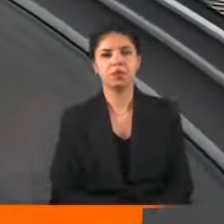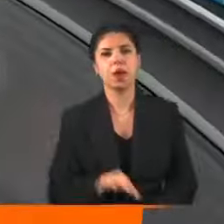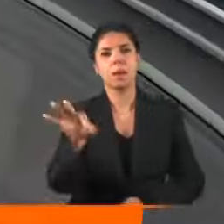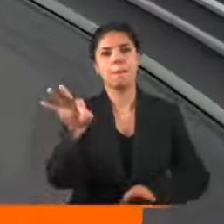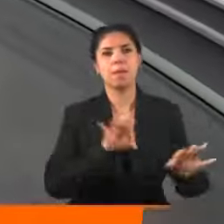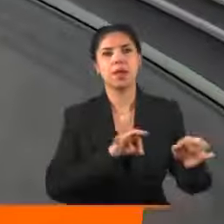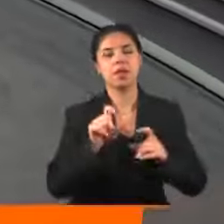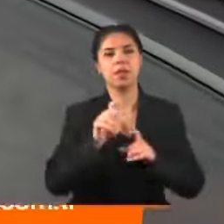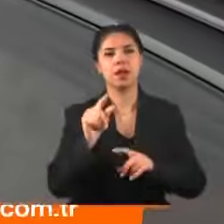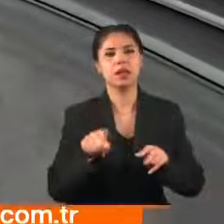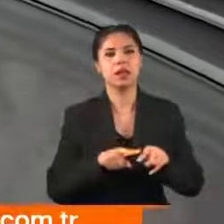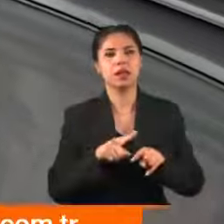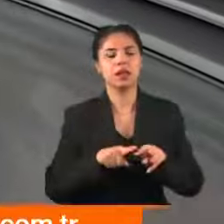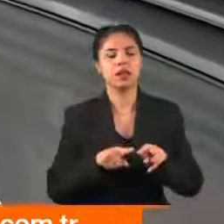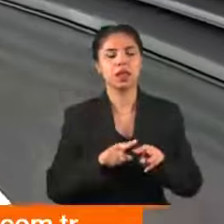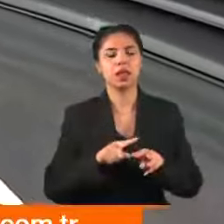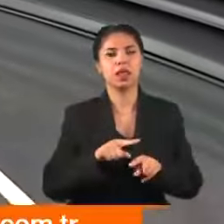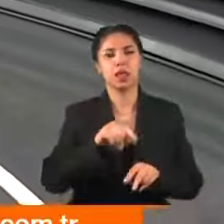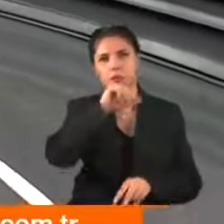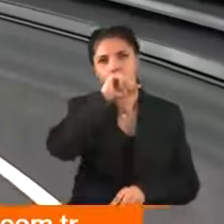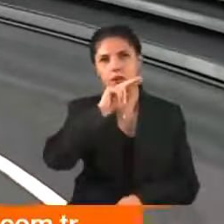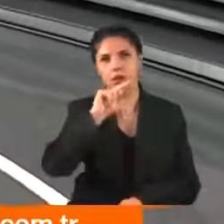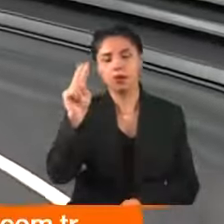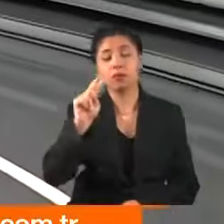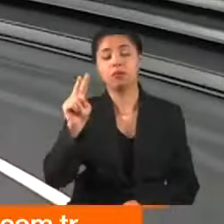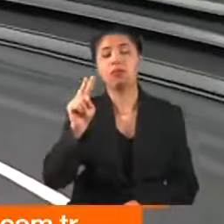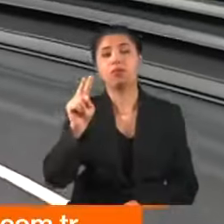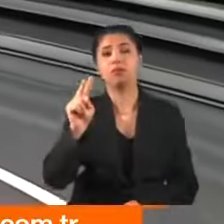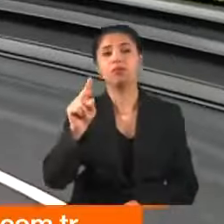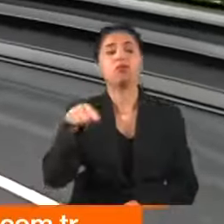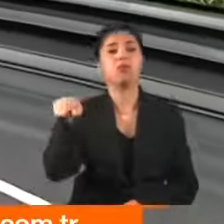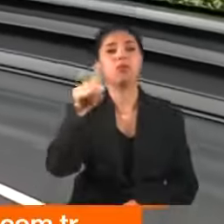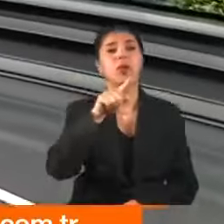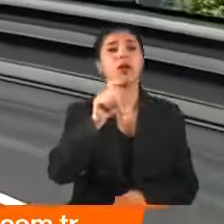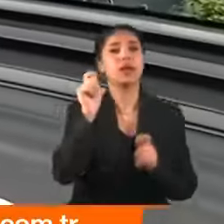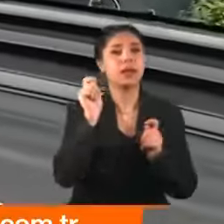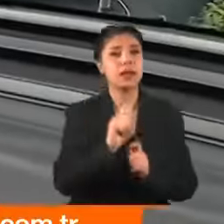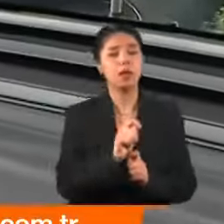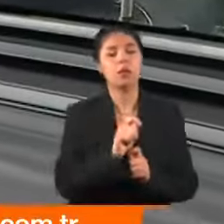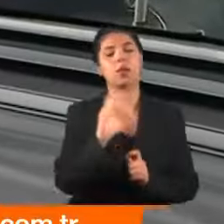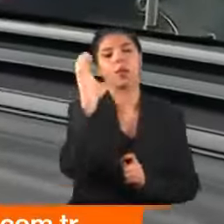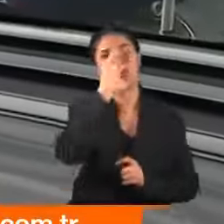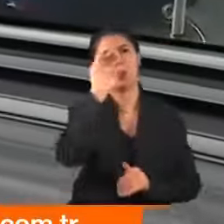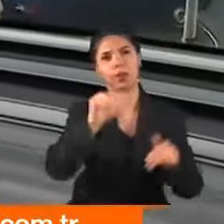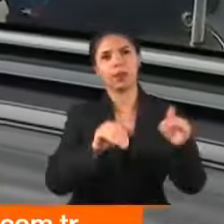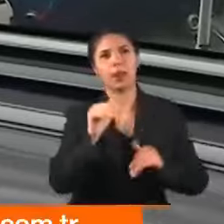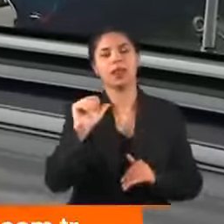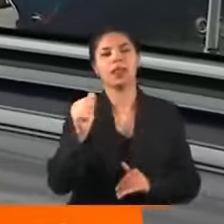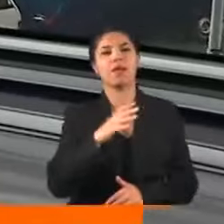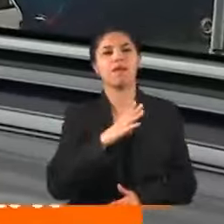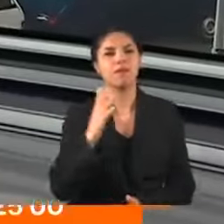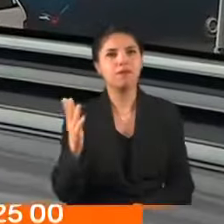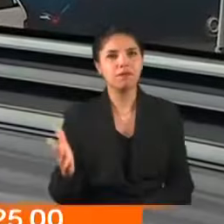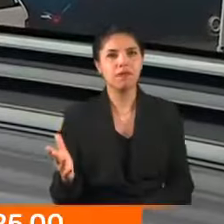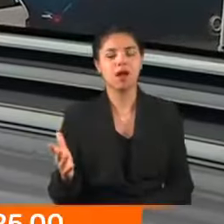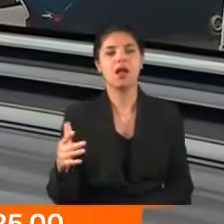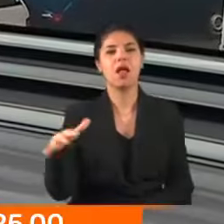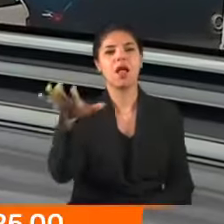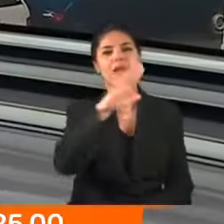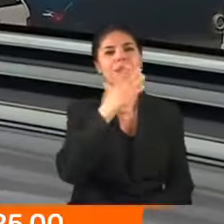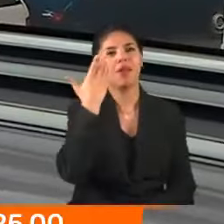Mimar Sinan imzalı eserler sadece bizim değil dünyanın bir ucundan gelen turistlerin de gözbebeği. Eserleri kelimenin tam anlamıyla